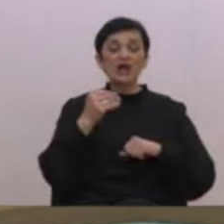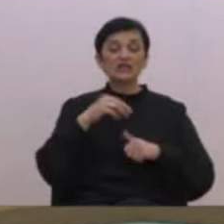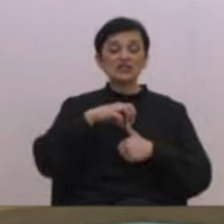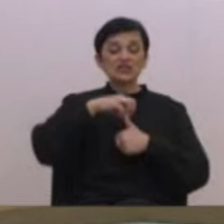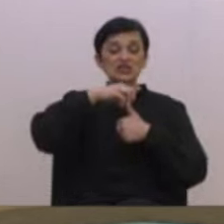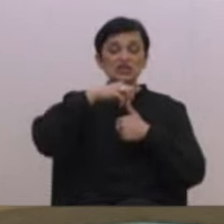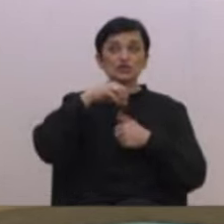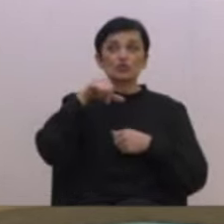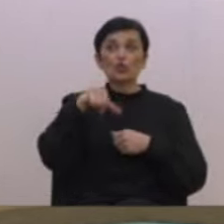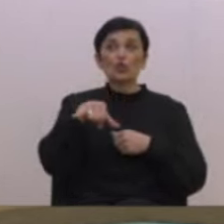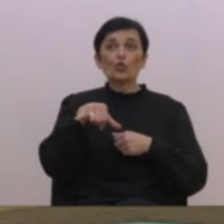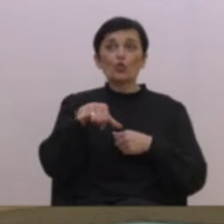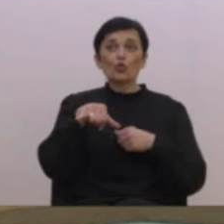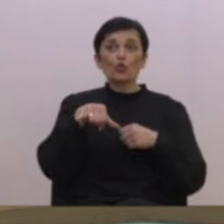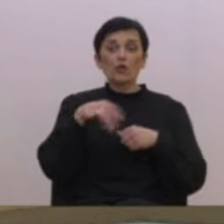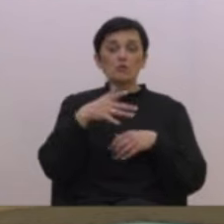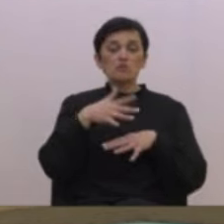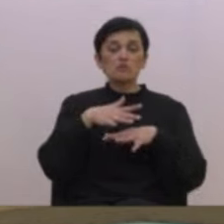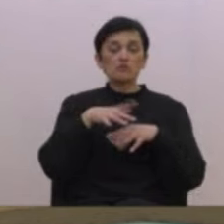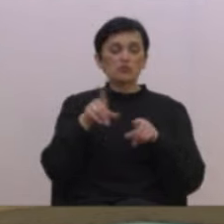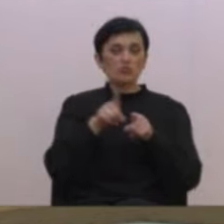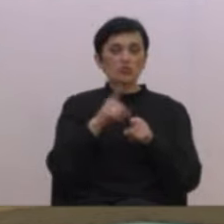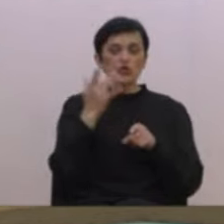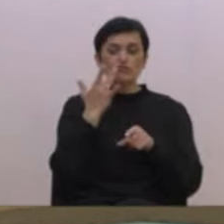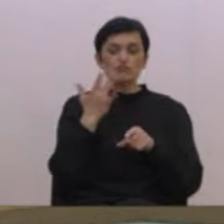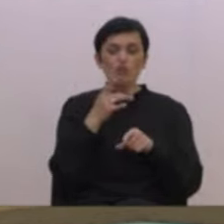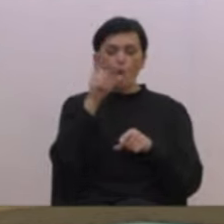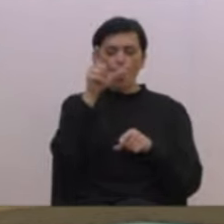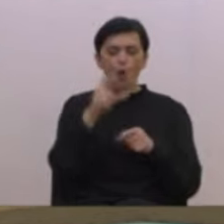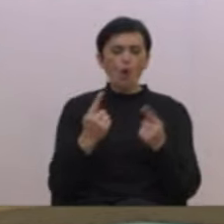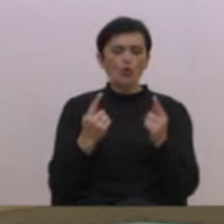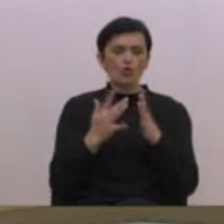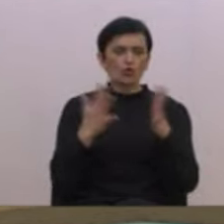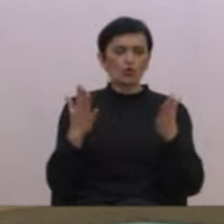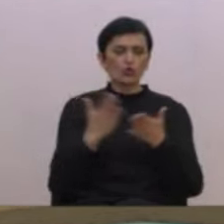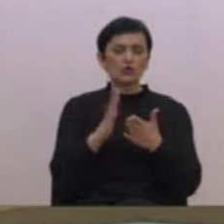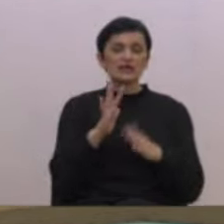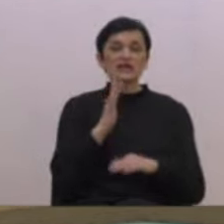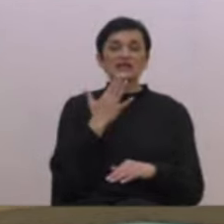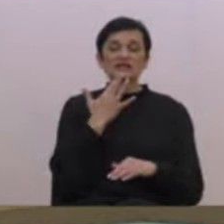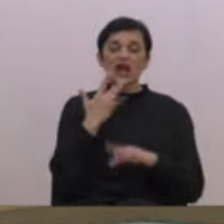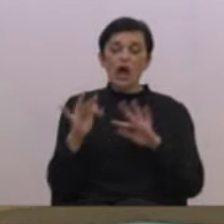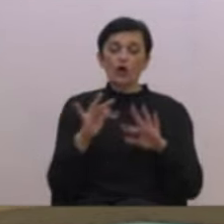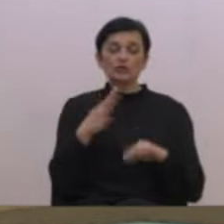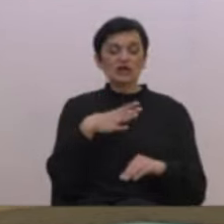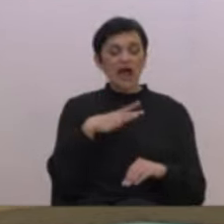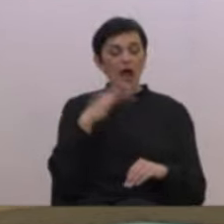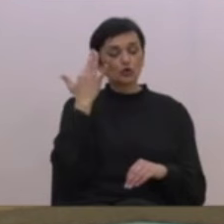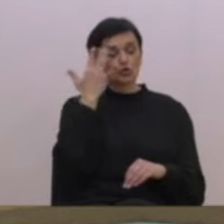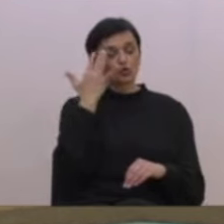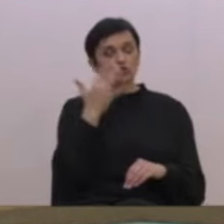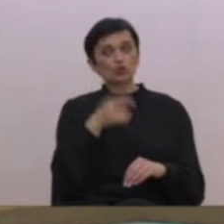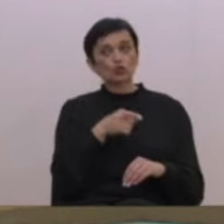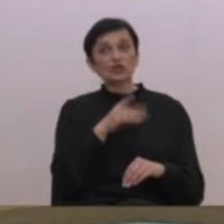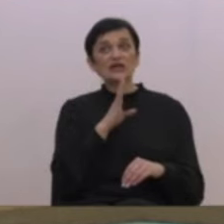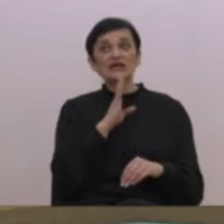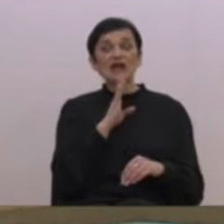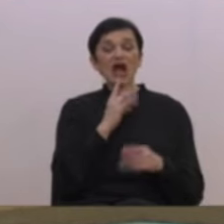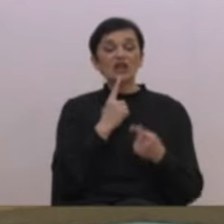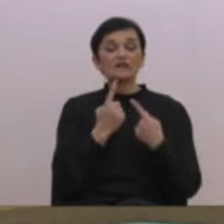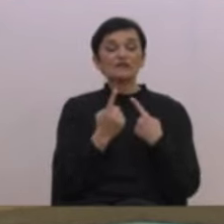უბრალოდ არ ყავს არანაირი მასშტაბის ამდაგვარი პოლიტიკოსი, რომ თქვა ნაციონალმოძრაობის ან ქართლოს ნების ხალხზე საუბრო ამ